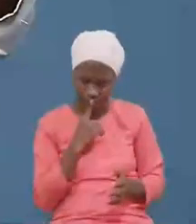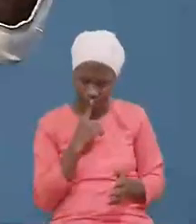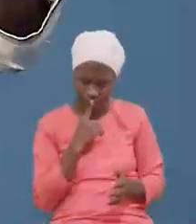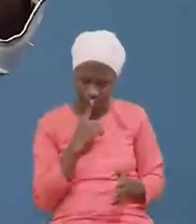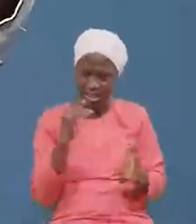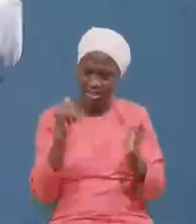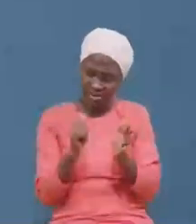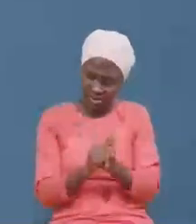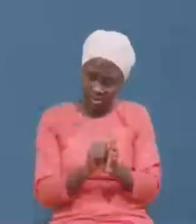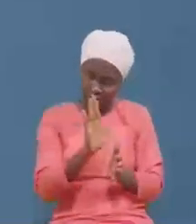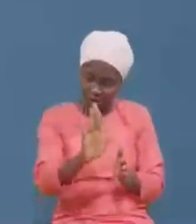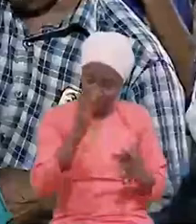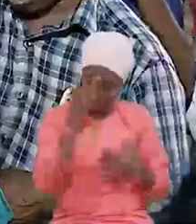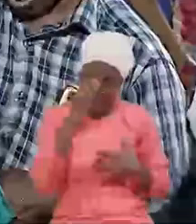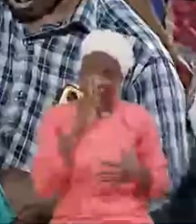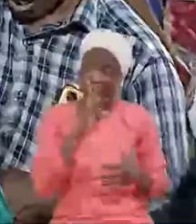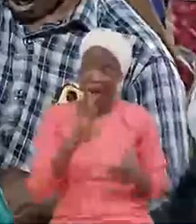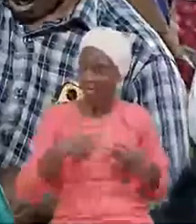que vos maladies sont guéries,